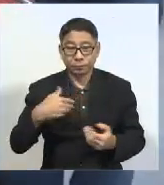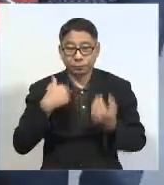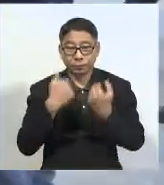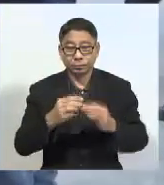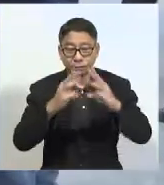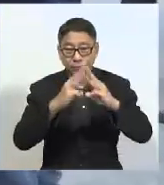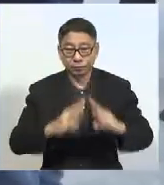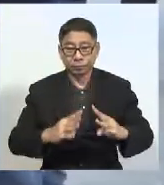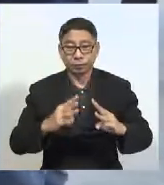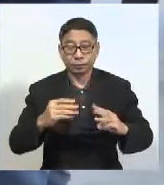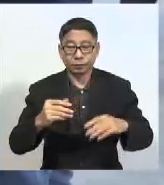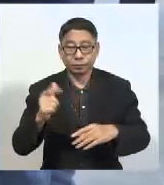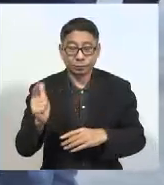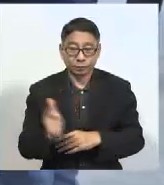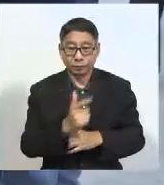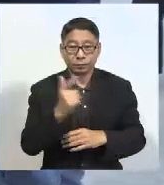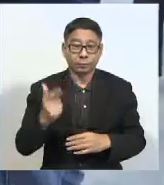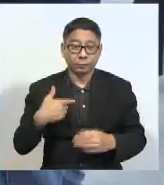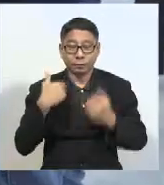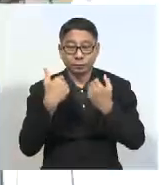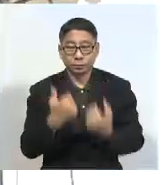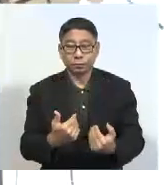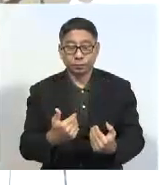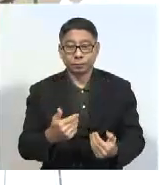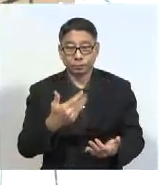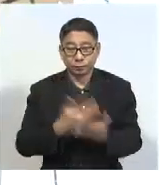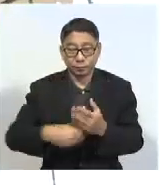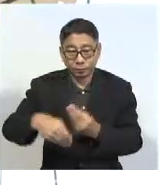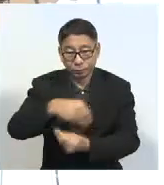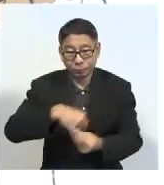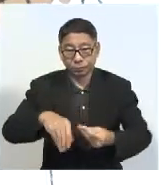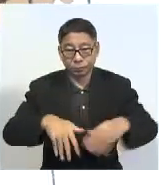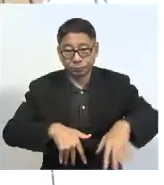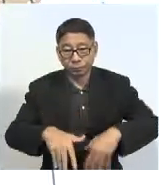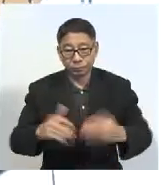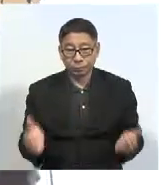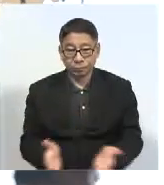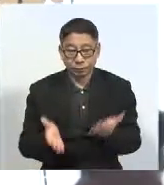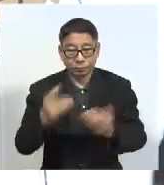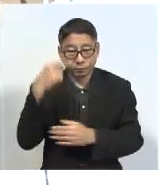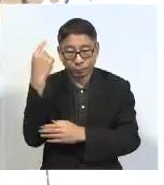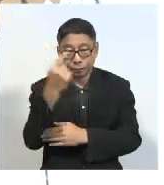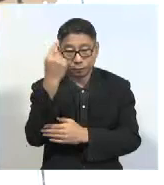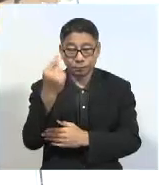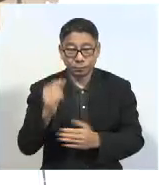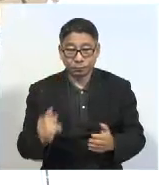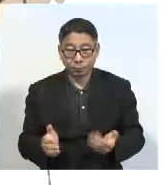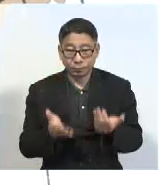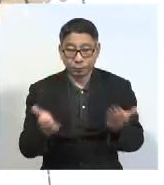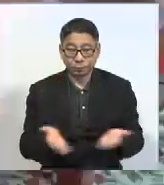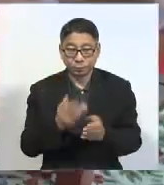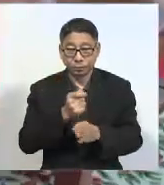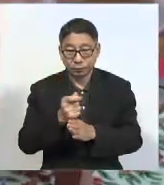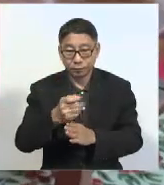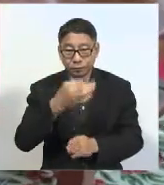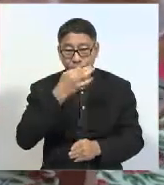สวรารามภายใต้ชื่องานเสริมสร้างเศรษฐกิจชุมชนเพื่อส่งเสริมการท่องเที่ยวจังหวัดสมุทรสาครสนับสนุนการประกอบอ